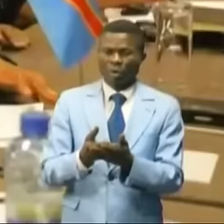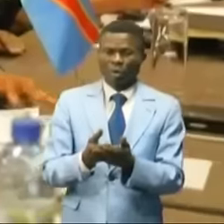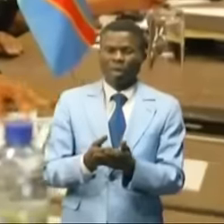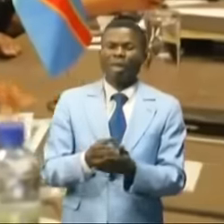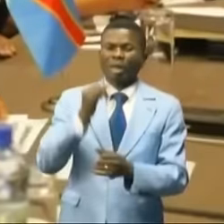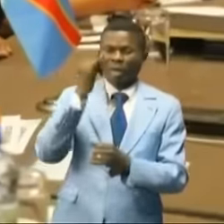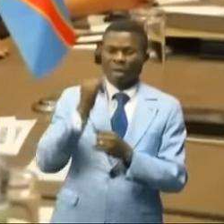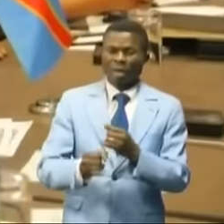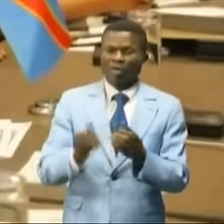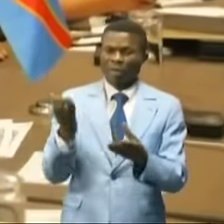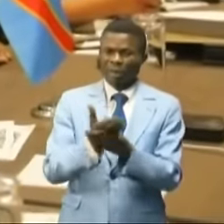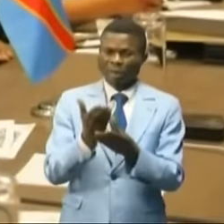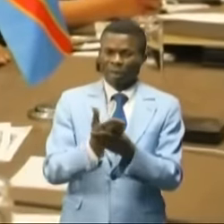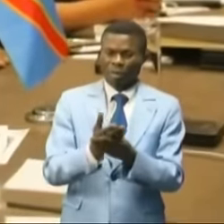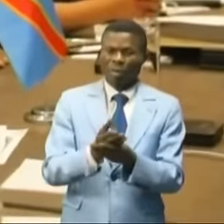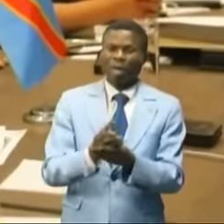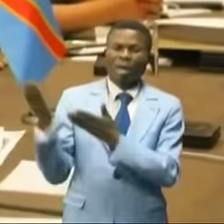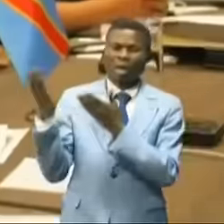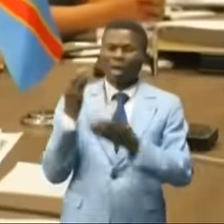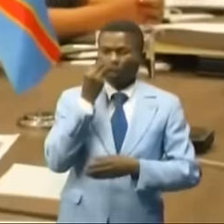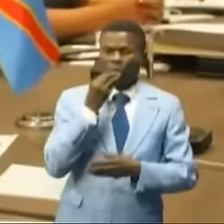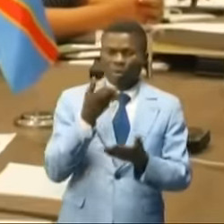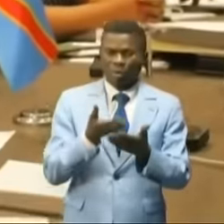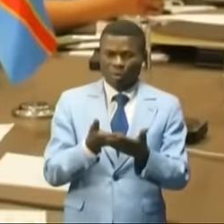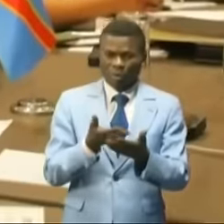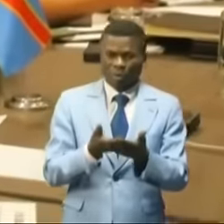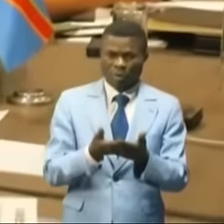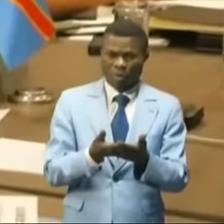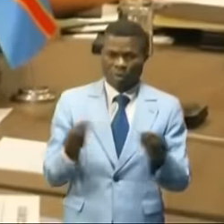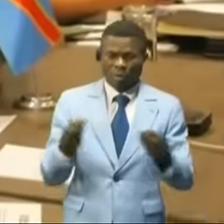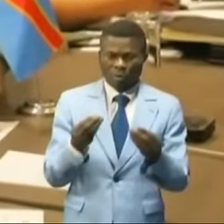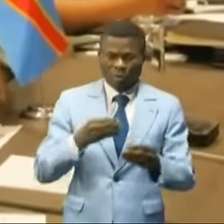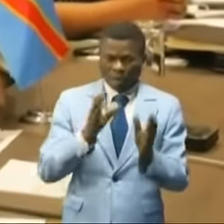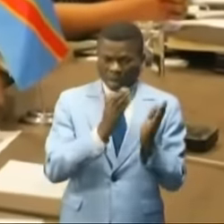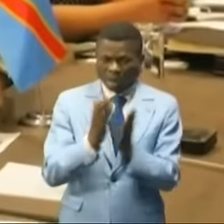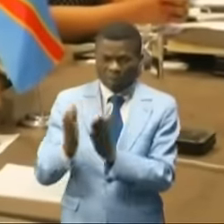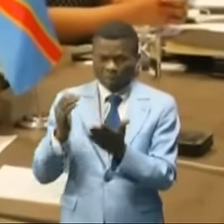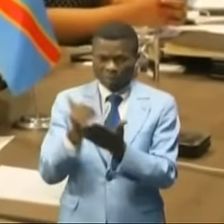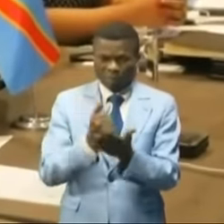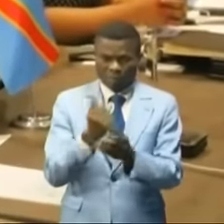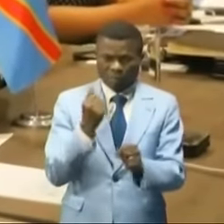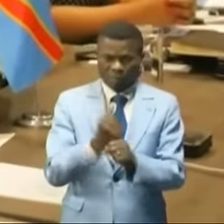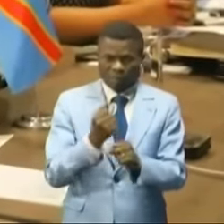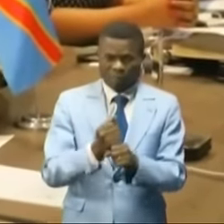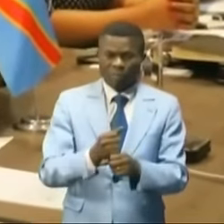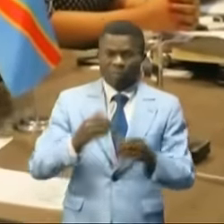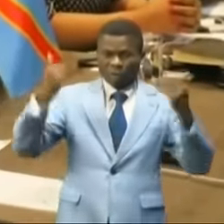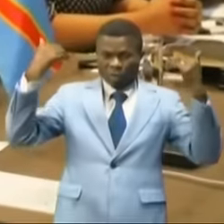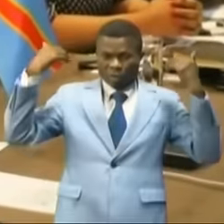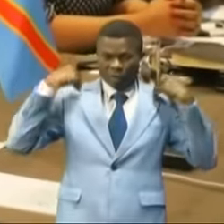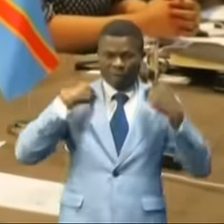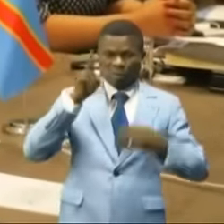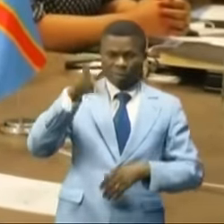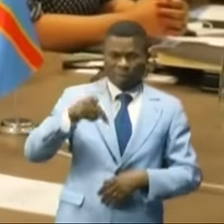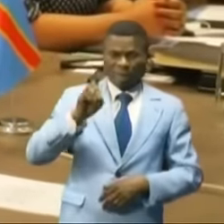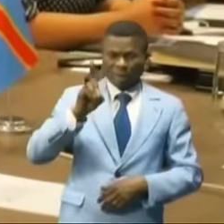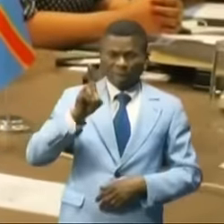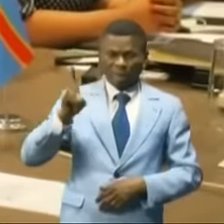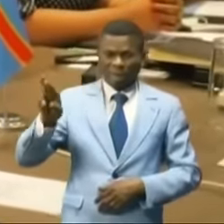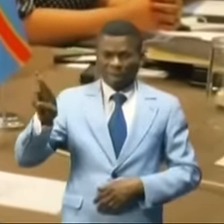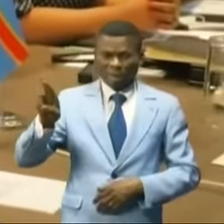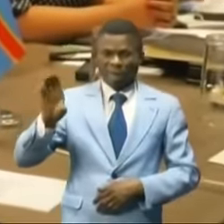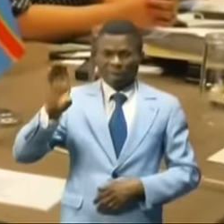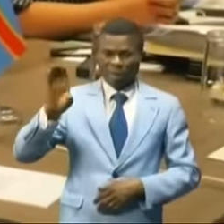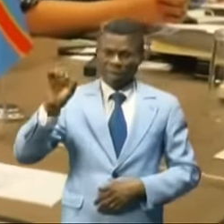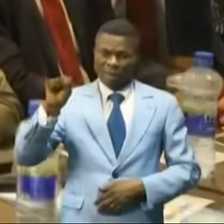de référence du groupe de travail DDR produit à l'issue des travaux. Le patron du PDDRCS, William Kapuku Boaboa,